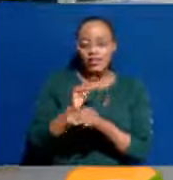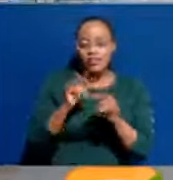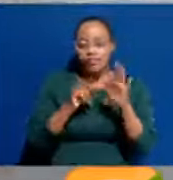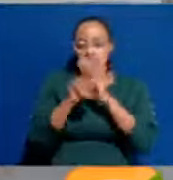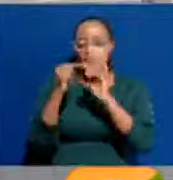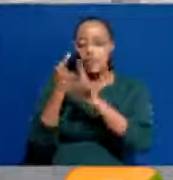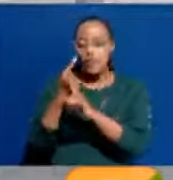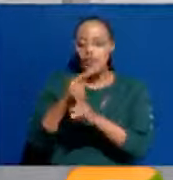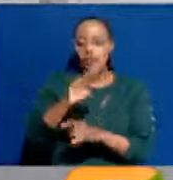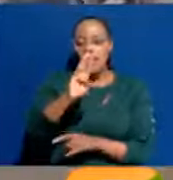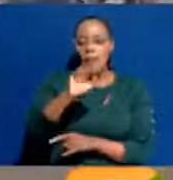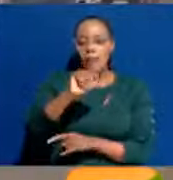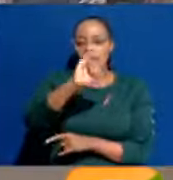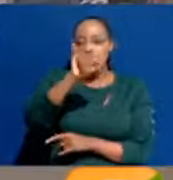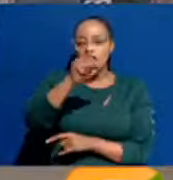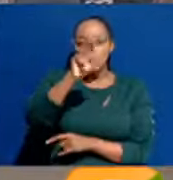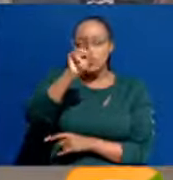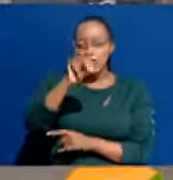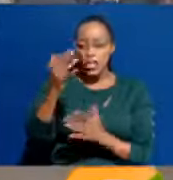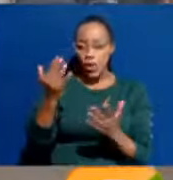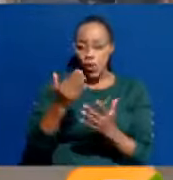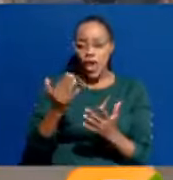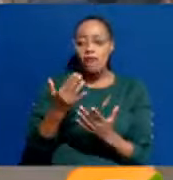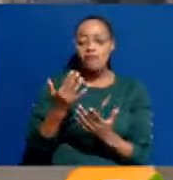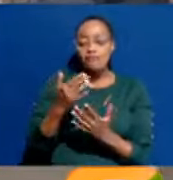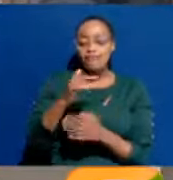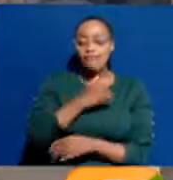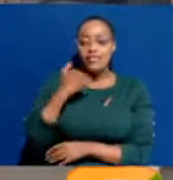jijini Beijing, Uchina.